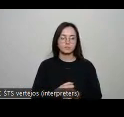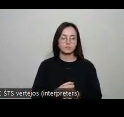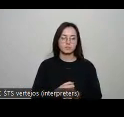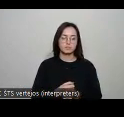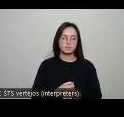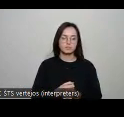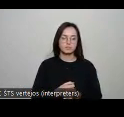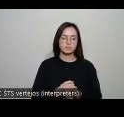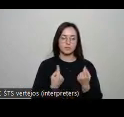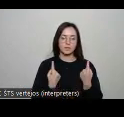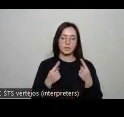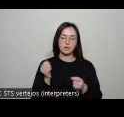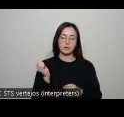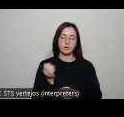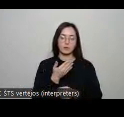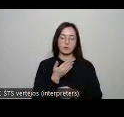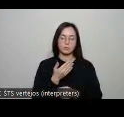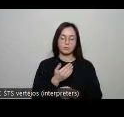kitą skaidrį.